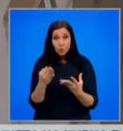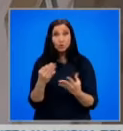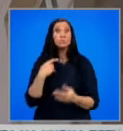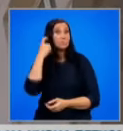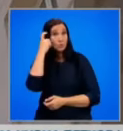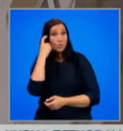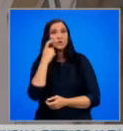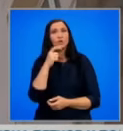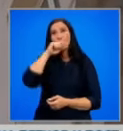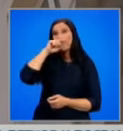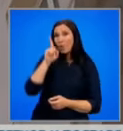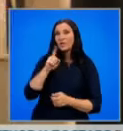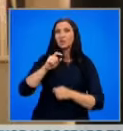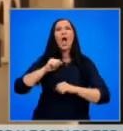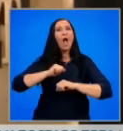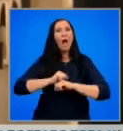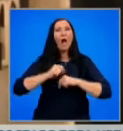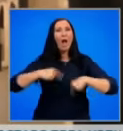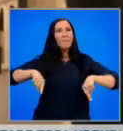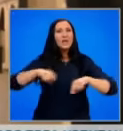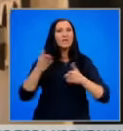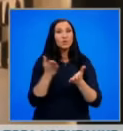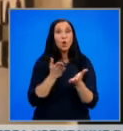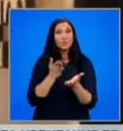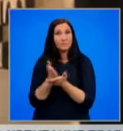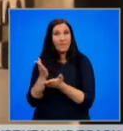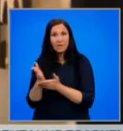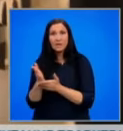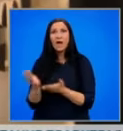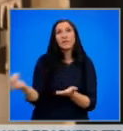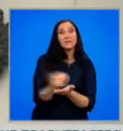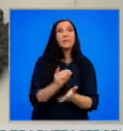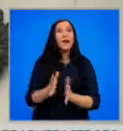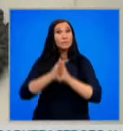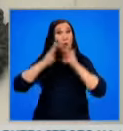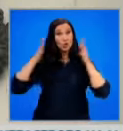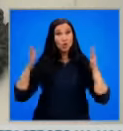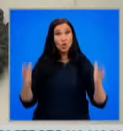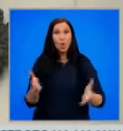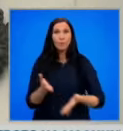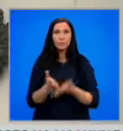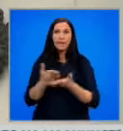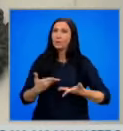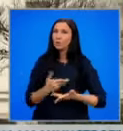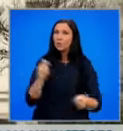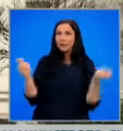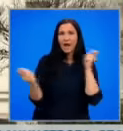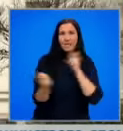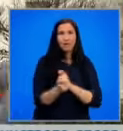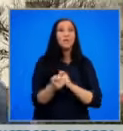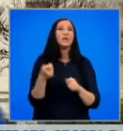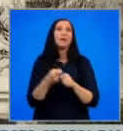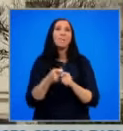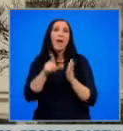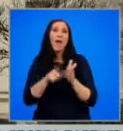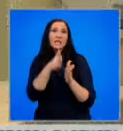е на мнение, че по-важното е кабинетът в този му вид да събере по-широка подкрепа за необходимите реформи и да се сложи определен